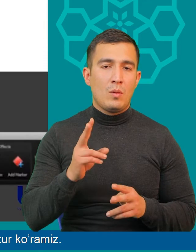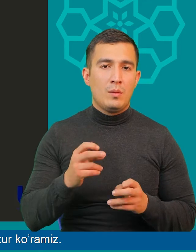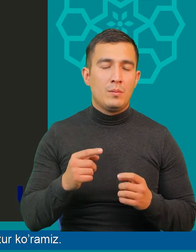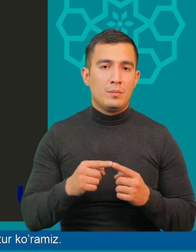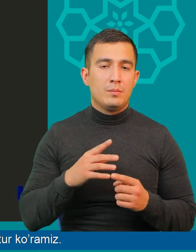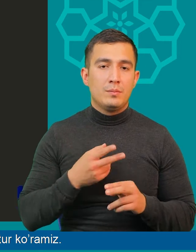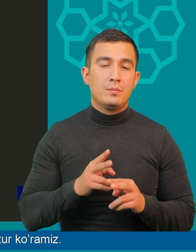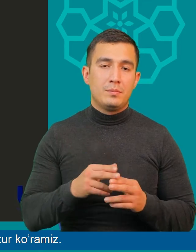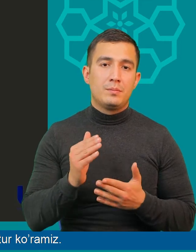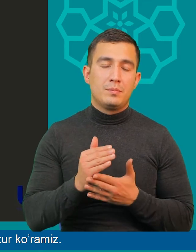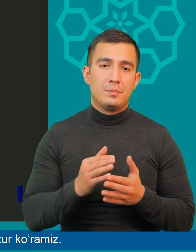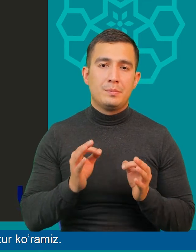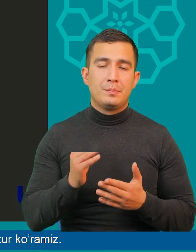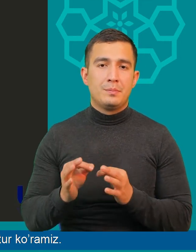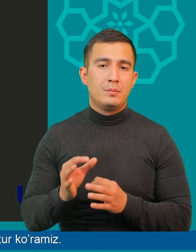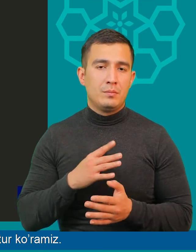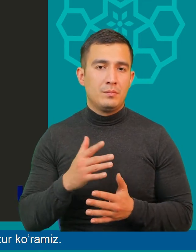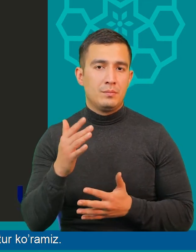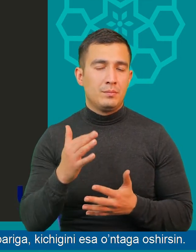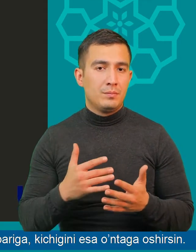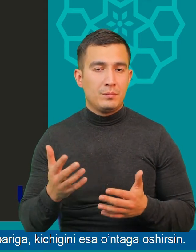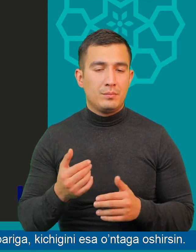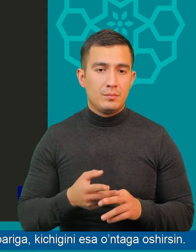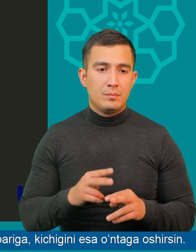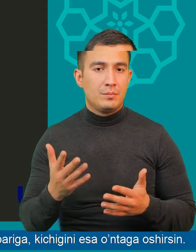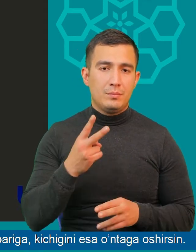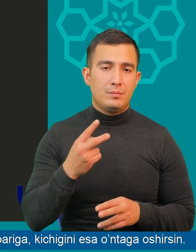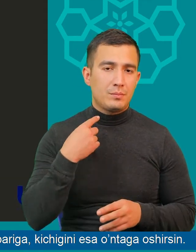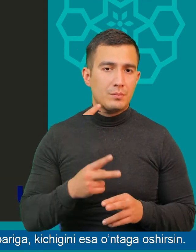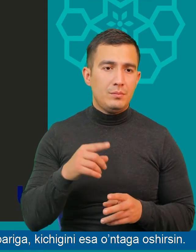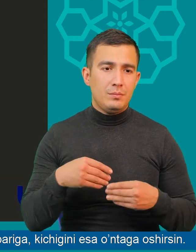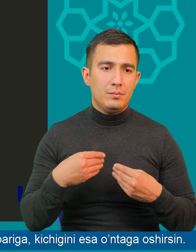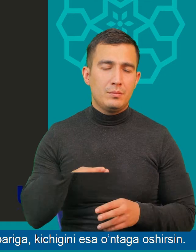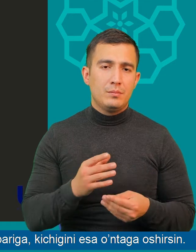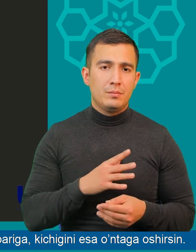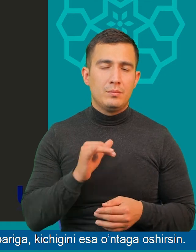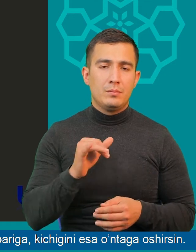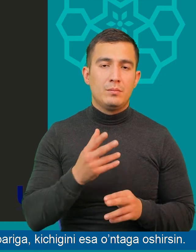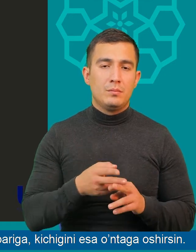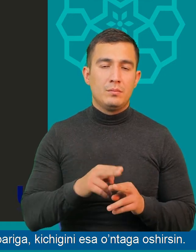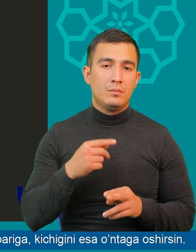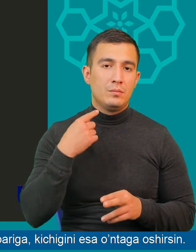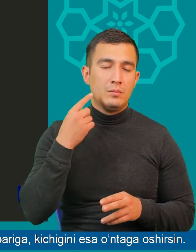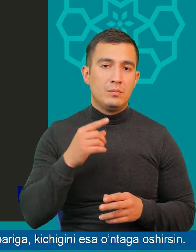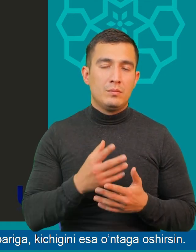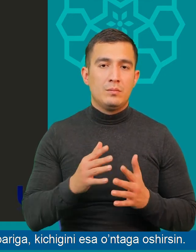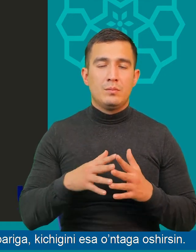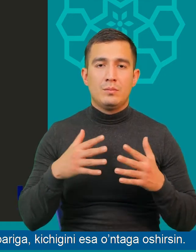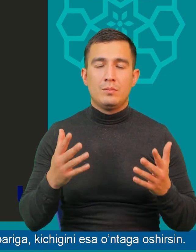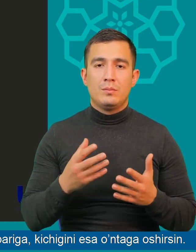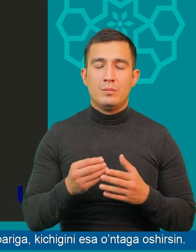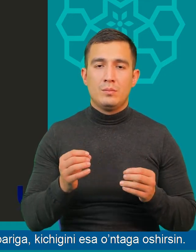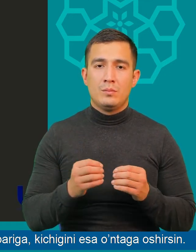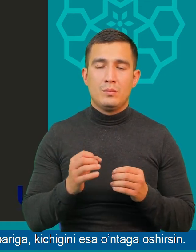dasturimiz to'g'ri ishlamoqda. Endi quyidagicha dastur ko'ramiz. 2 son berilgan. Shu sonlardan kattasini qiymatini 10